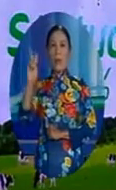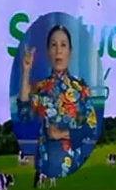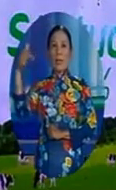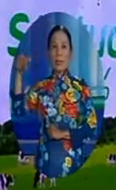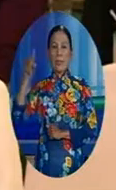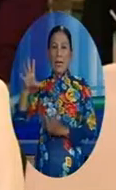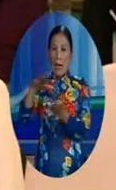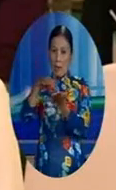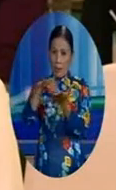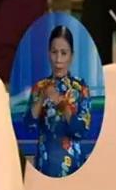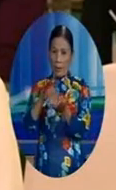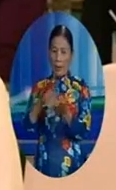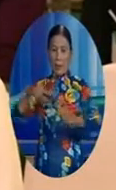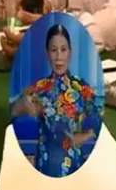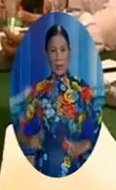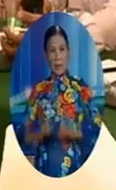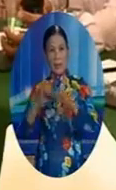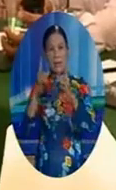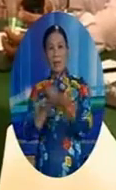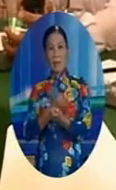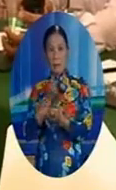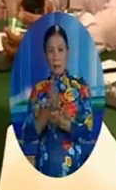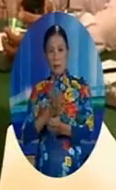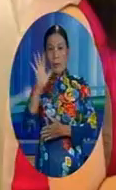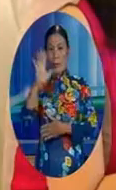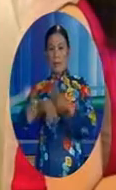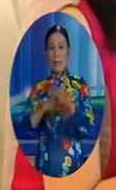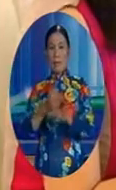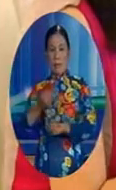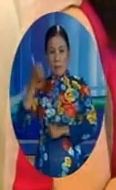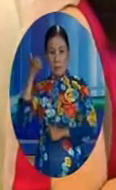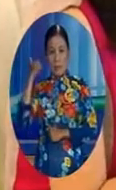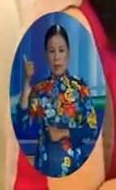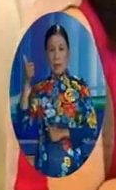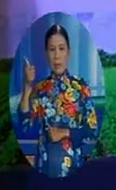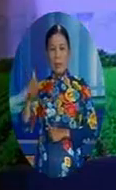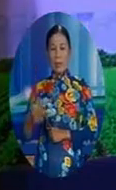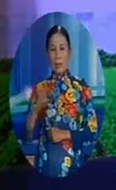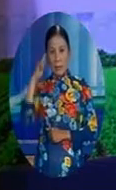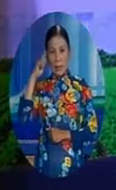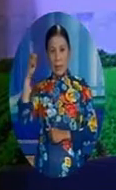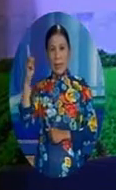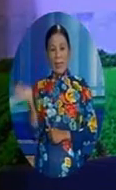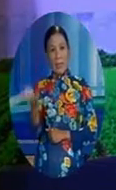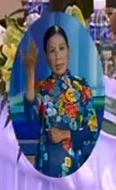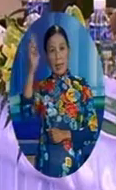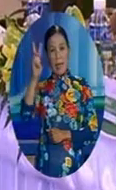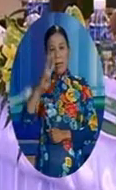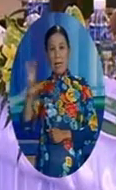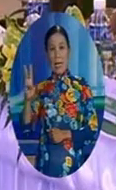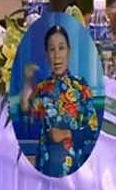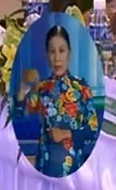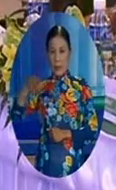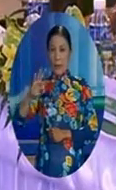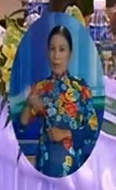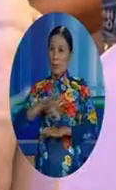quỹ đất khoảng 1.000 hecta để trồng đậu tương và trong 5 năm tới, quỹ đất dự kiến lên tới 3.000 hecta. Nutifood sẽ bao tiêu toàn bộ sản